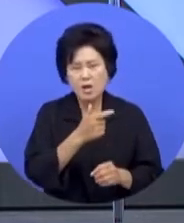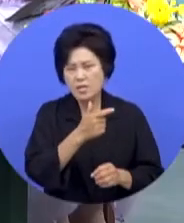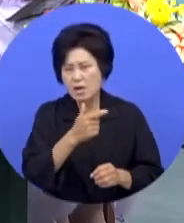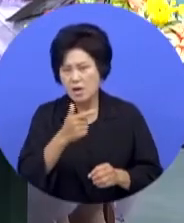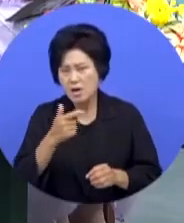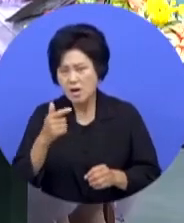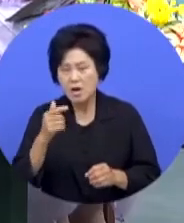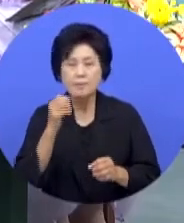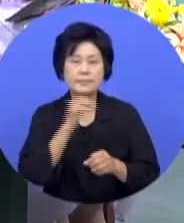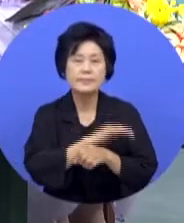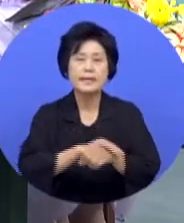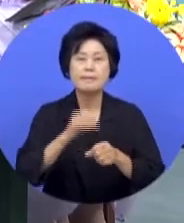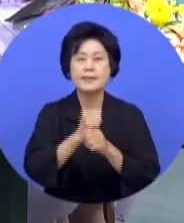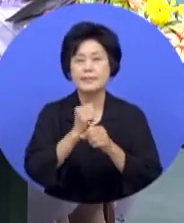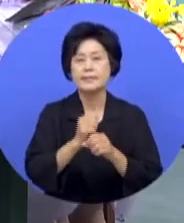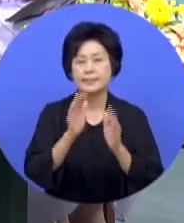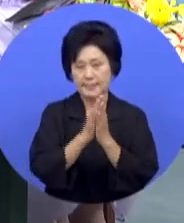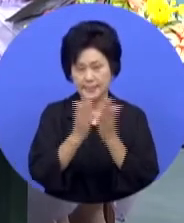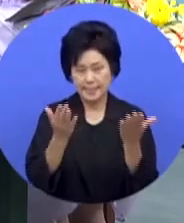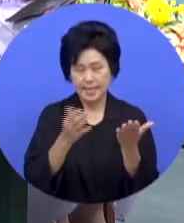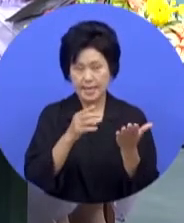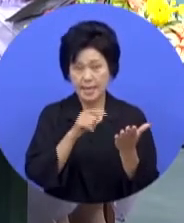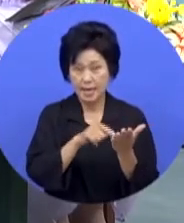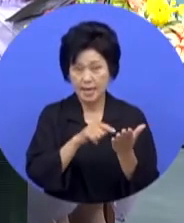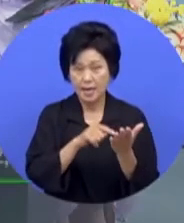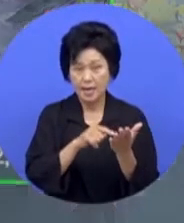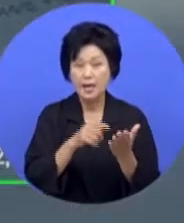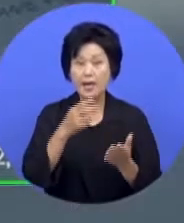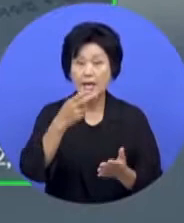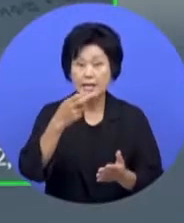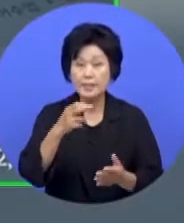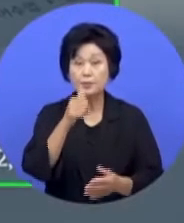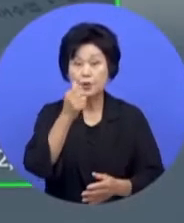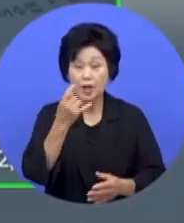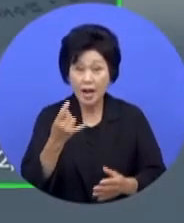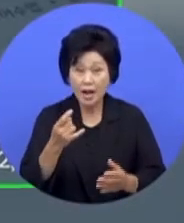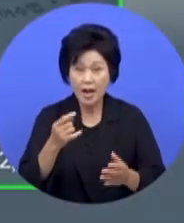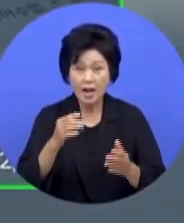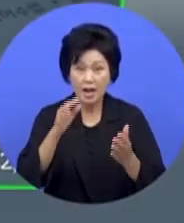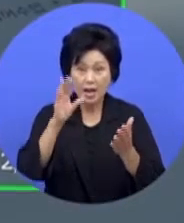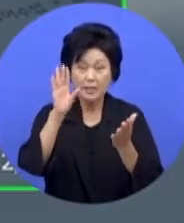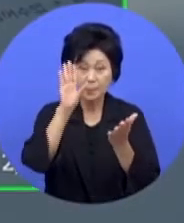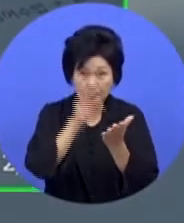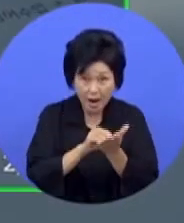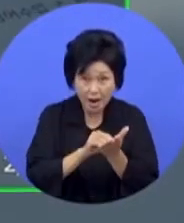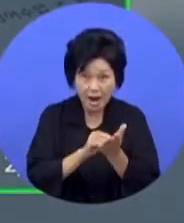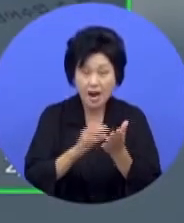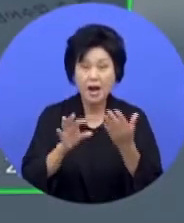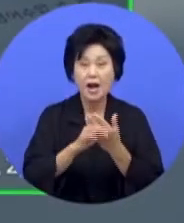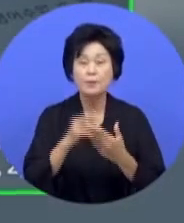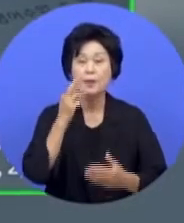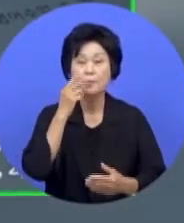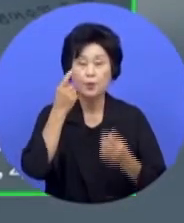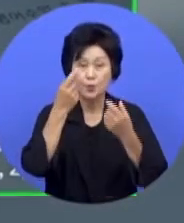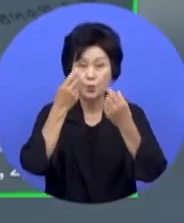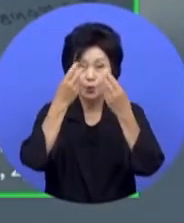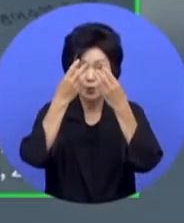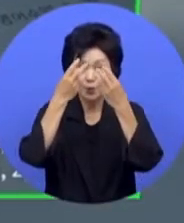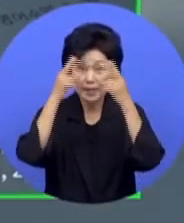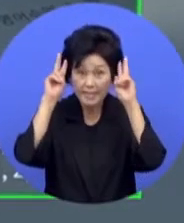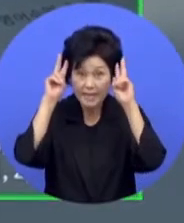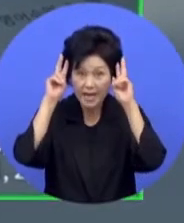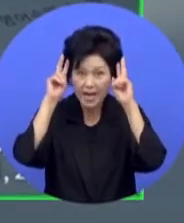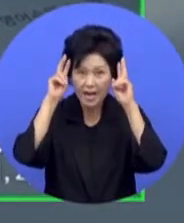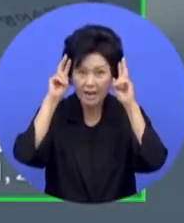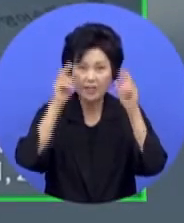예. 예. 그래서 12레벨까지 다 끝내게 되면 거의 그 미국 대학교